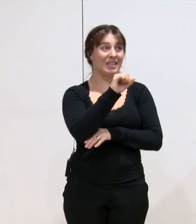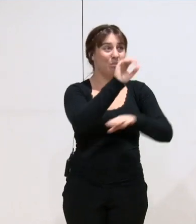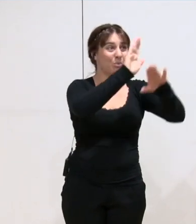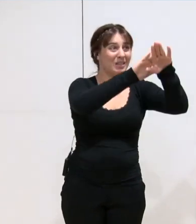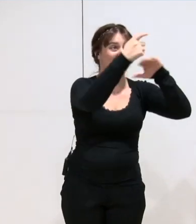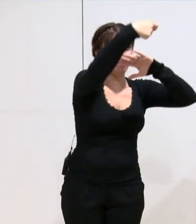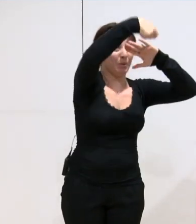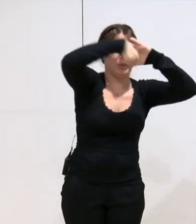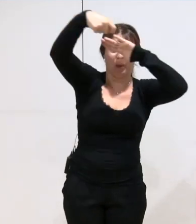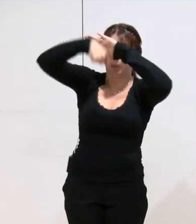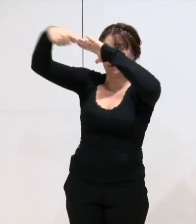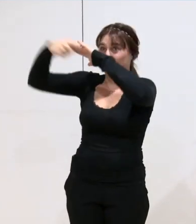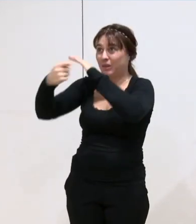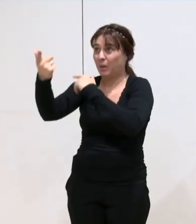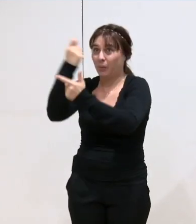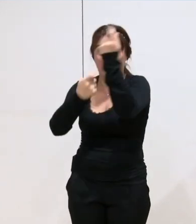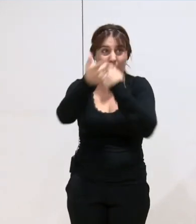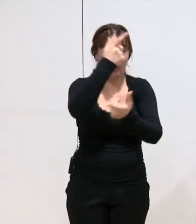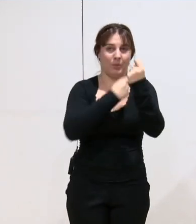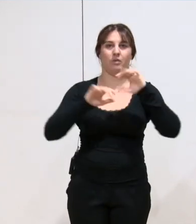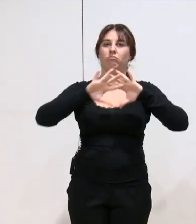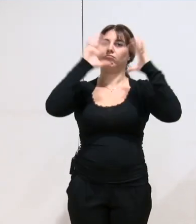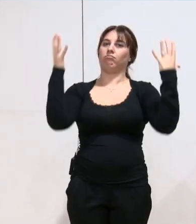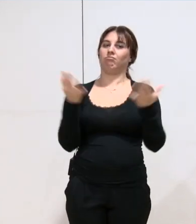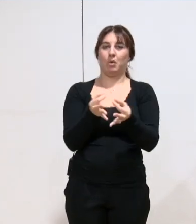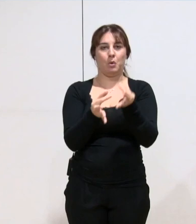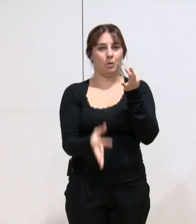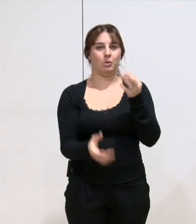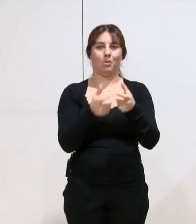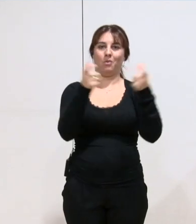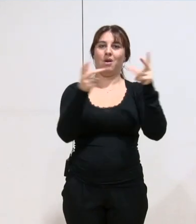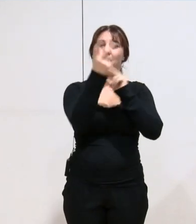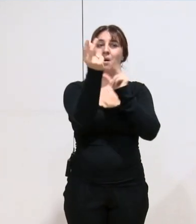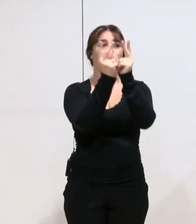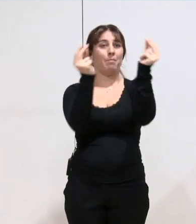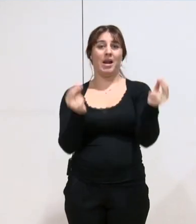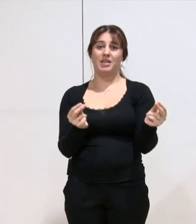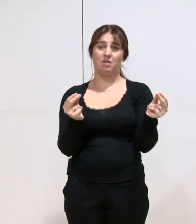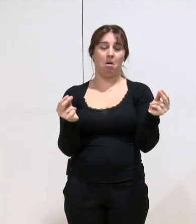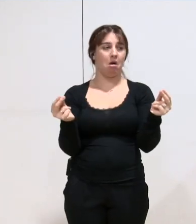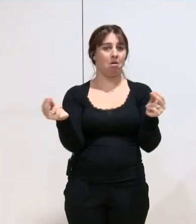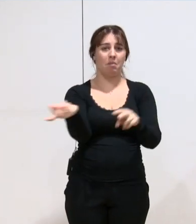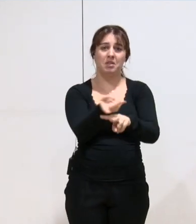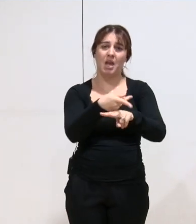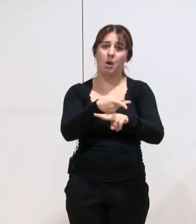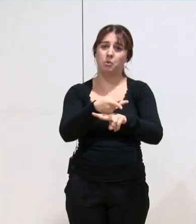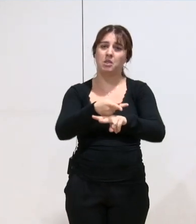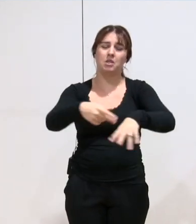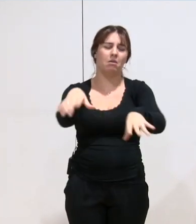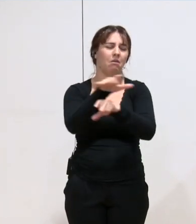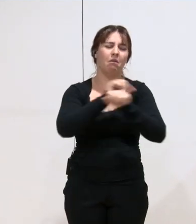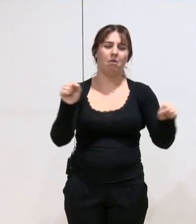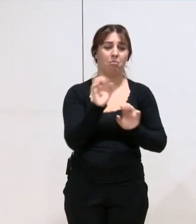financement. En conclusion, le Palais des Sports est un outil exceptionnel pour la pratique du cyclisme